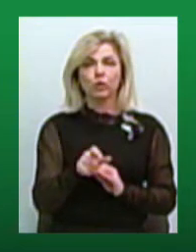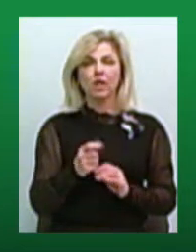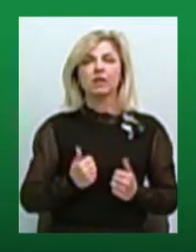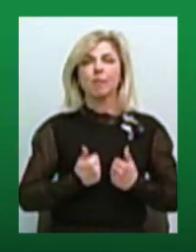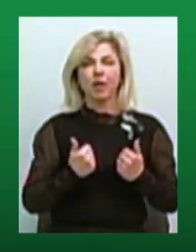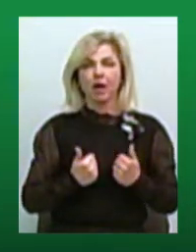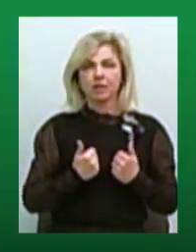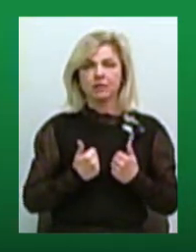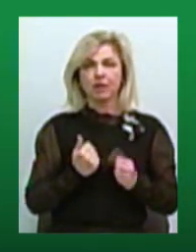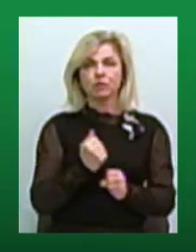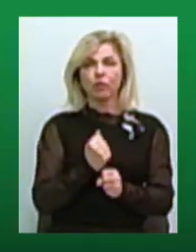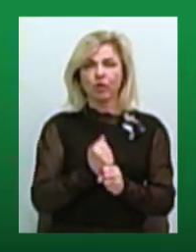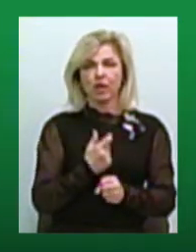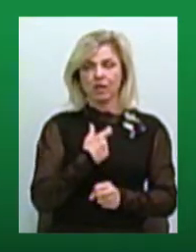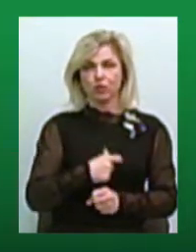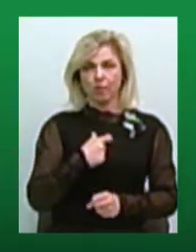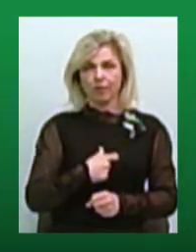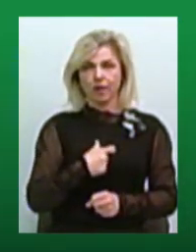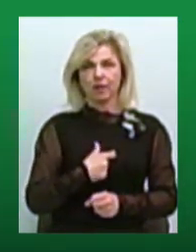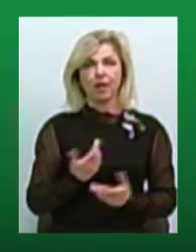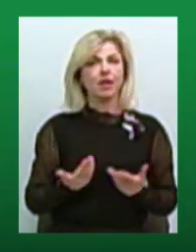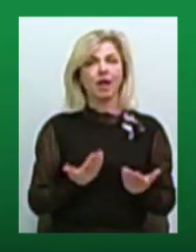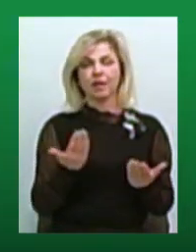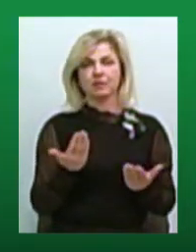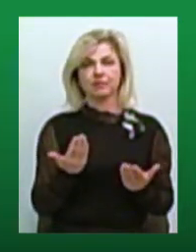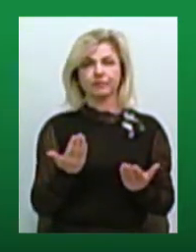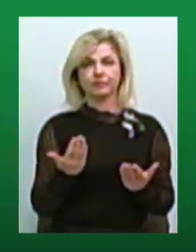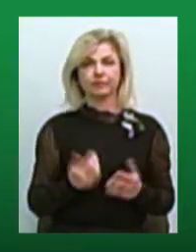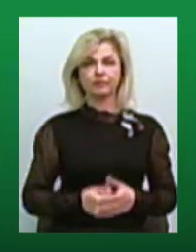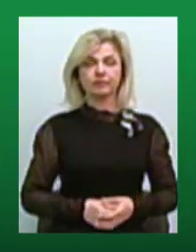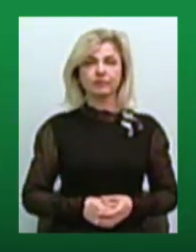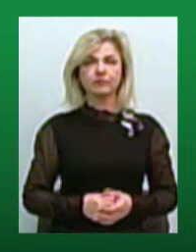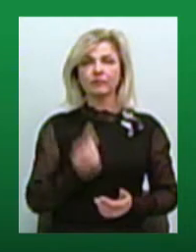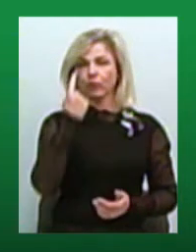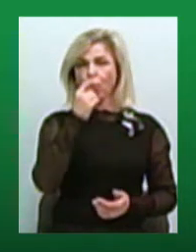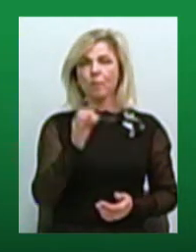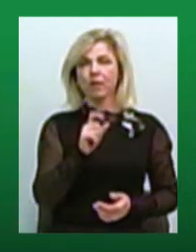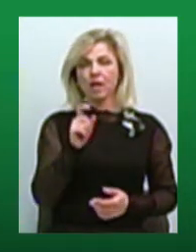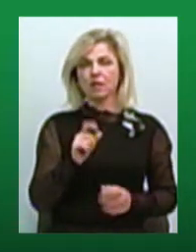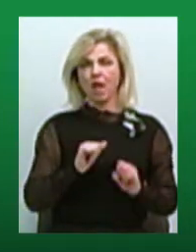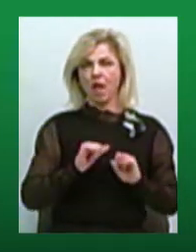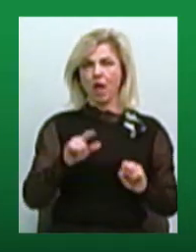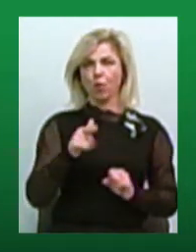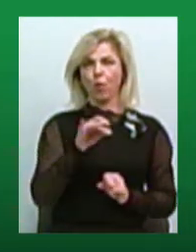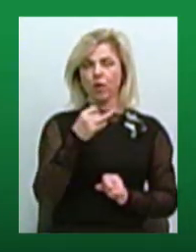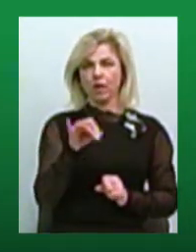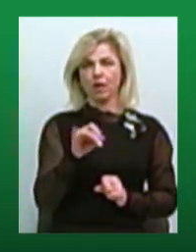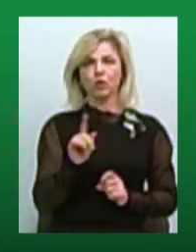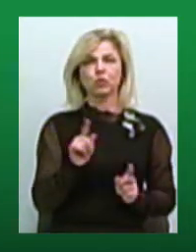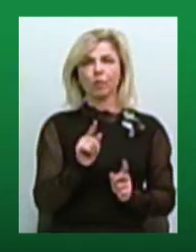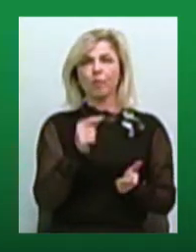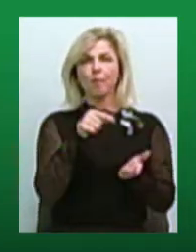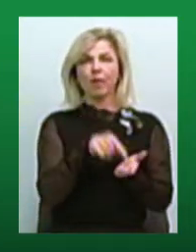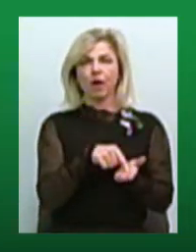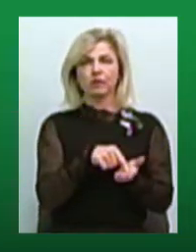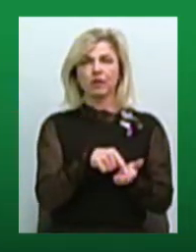таким образом створити собі якийсь образ нібито героя, аби потрапити